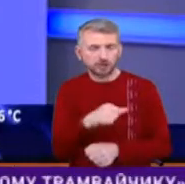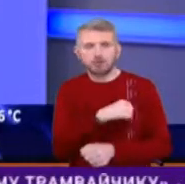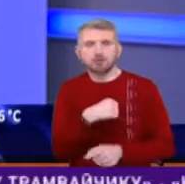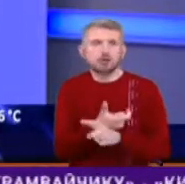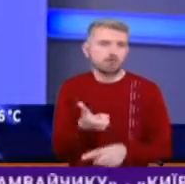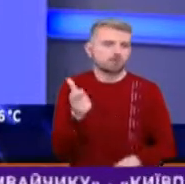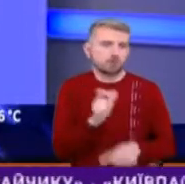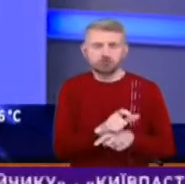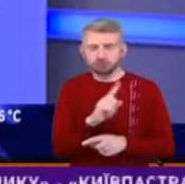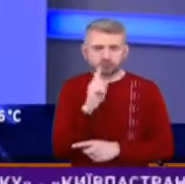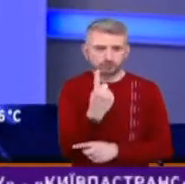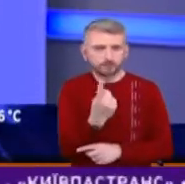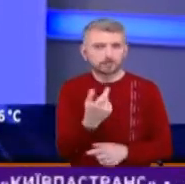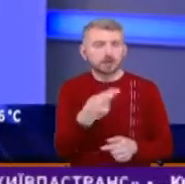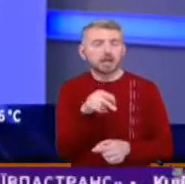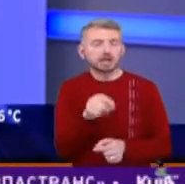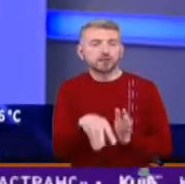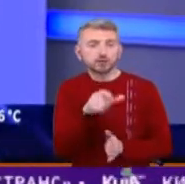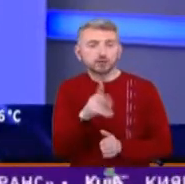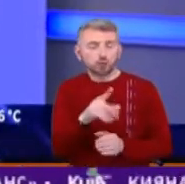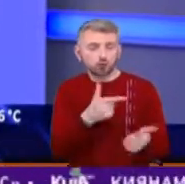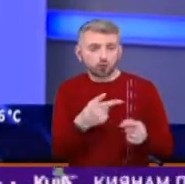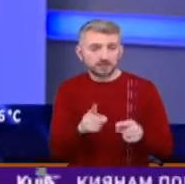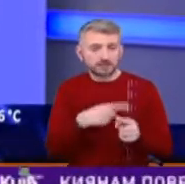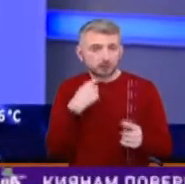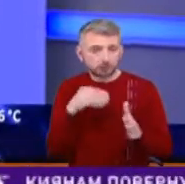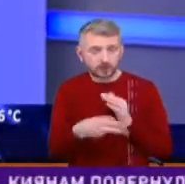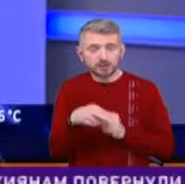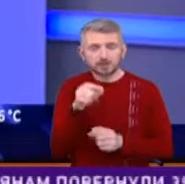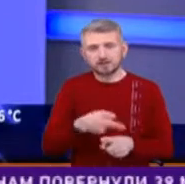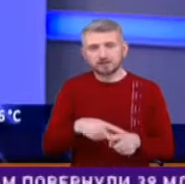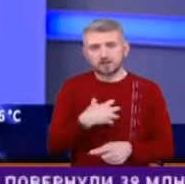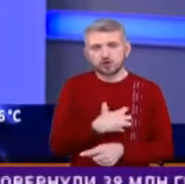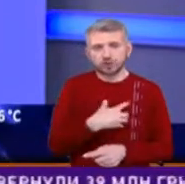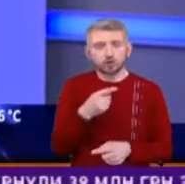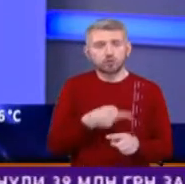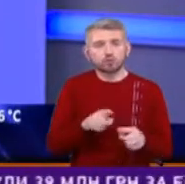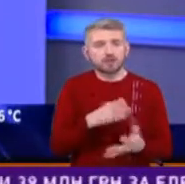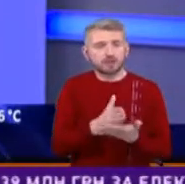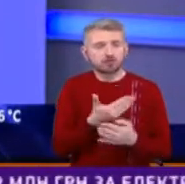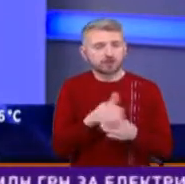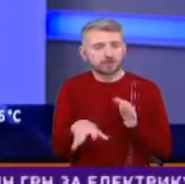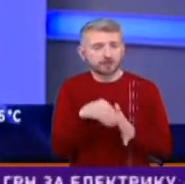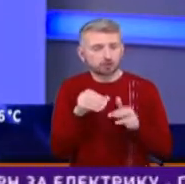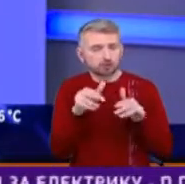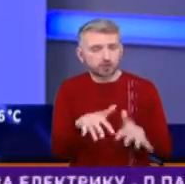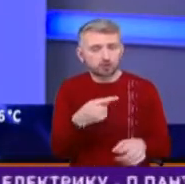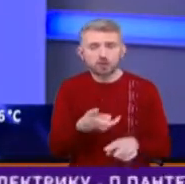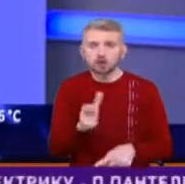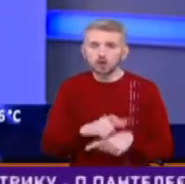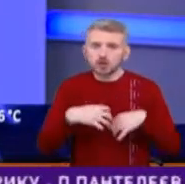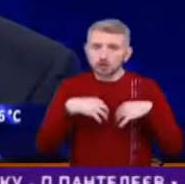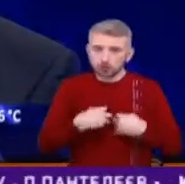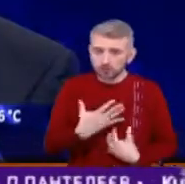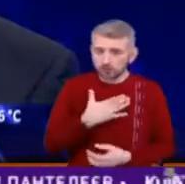проросійських. І для тих виборців, які за це готові голосувати, для них це важливо. Тому це є частина виборчої кампанії. Це дуже сумно, як